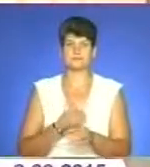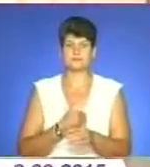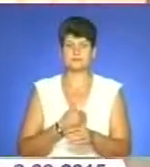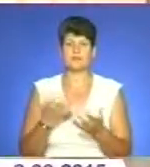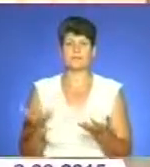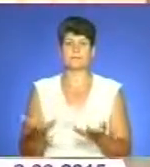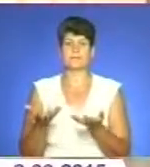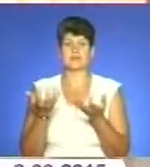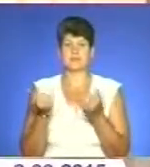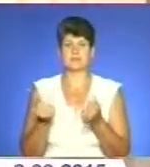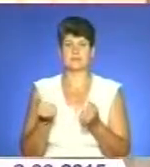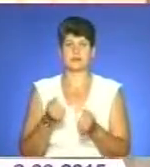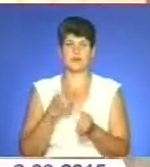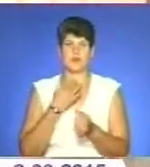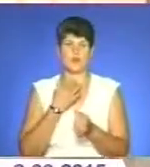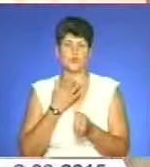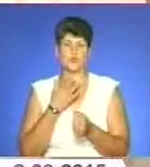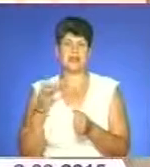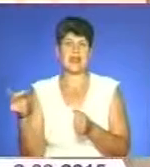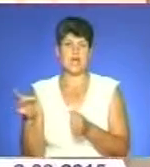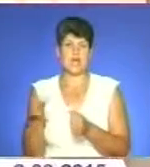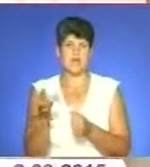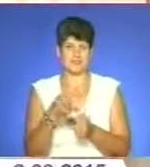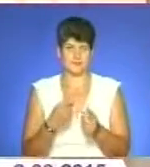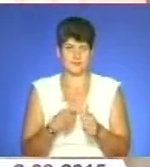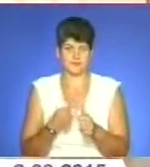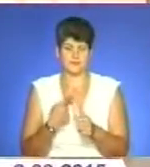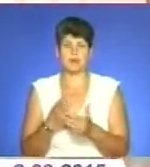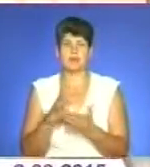підтримки, скажімо так, і голос регіонів. І ми маємо